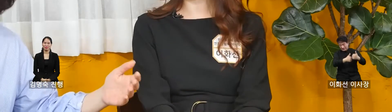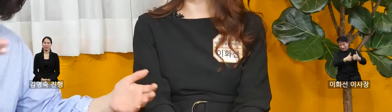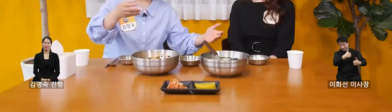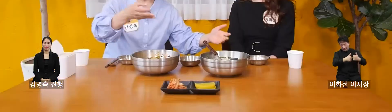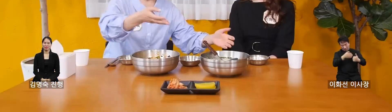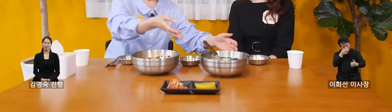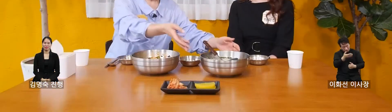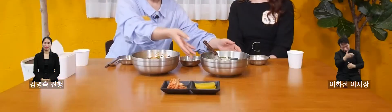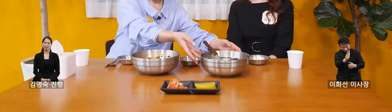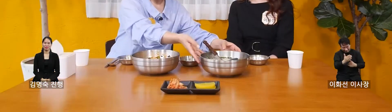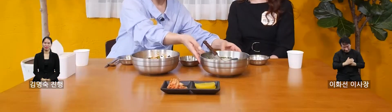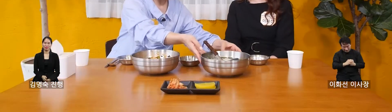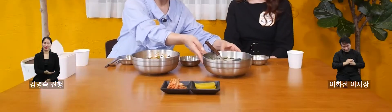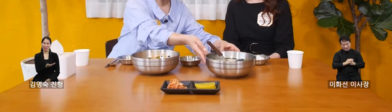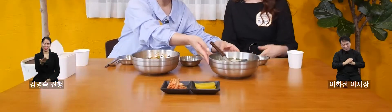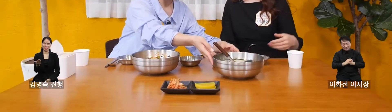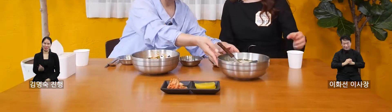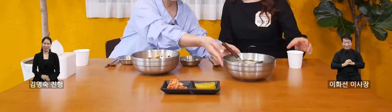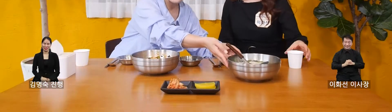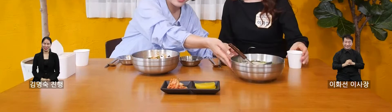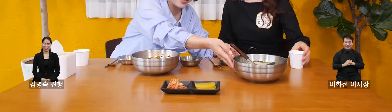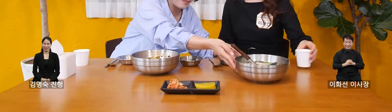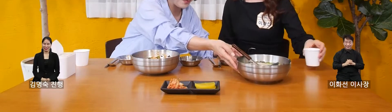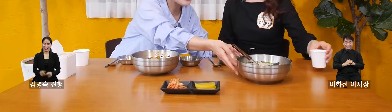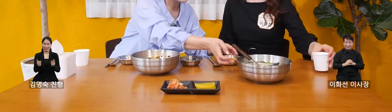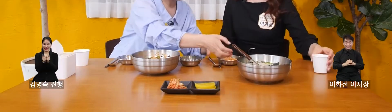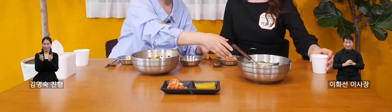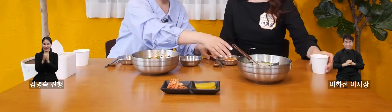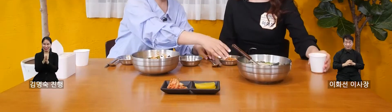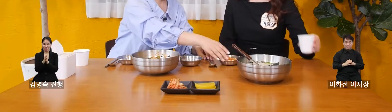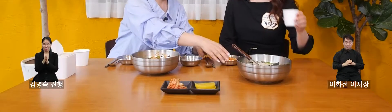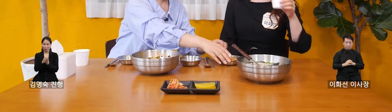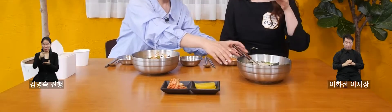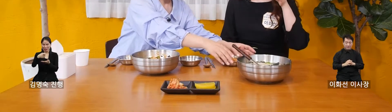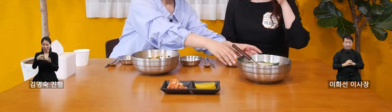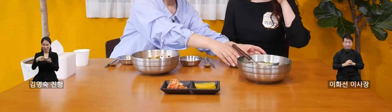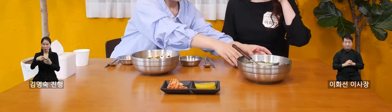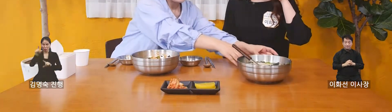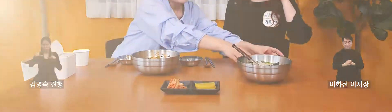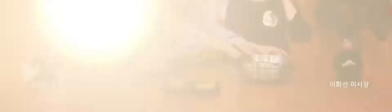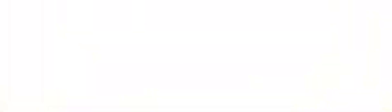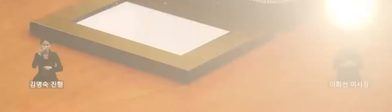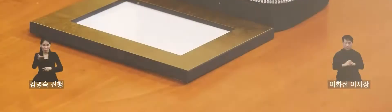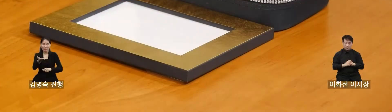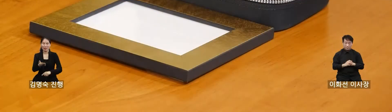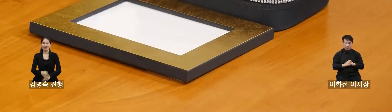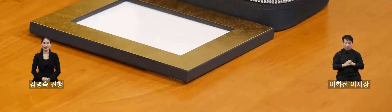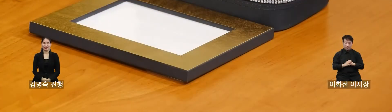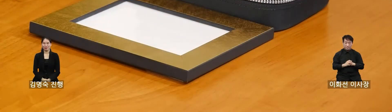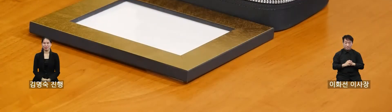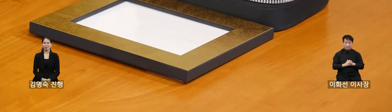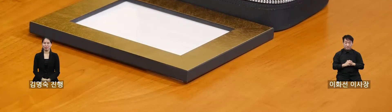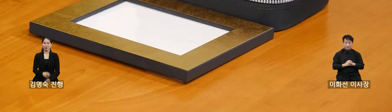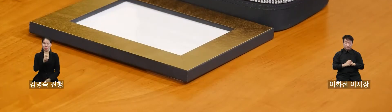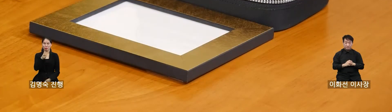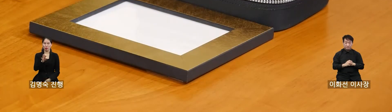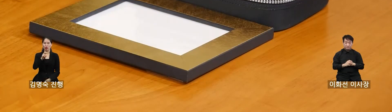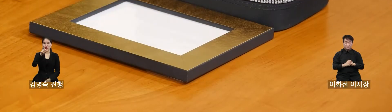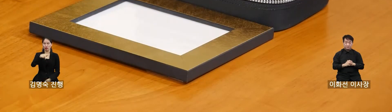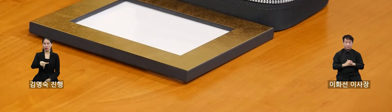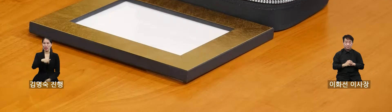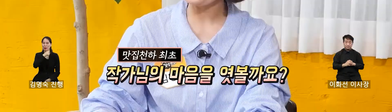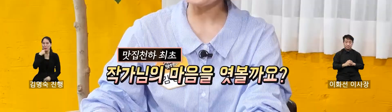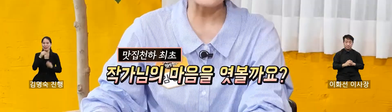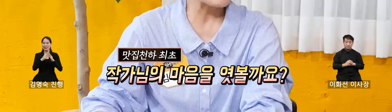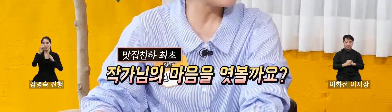네 여러분 자 이제 눈앞에서 직접 보시게 될 것입니다. 자, 자 명숙이 맛집 전화